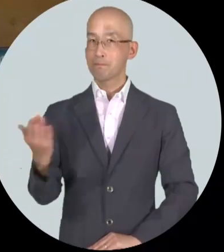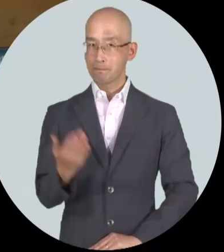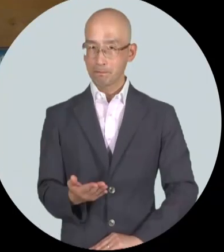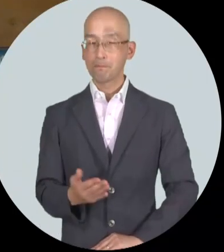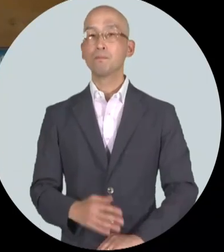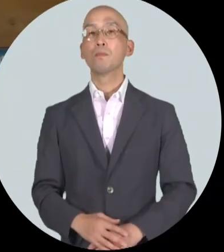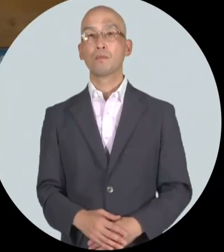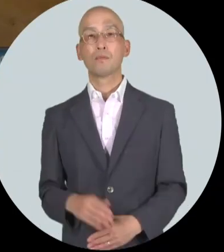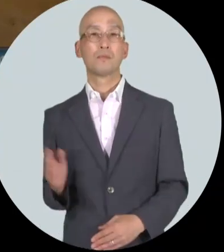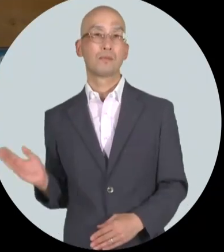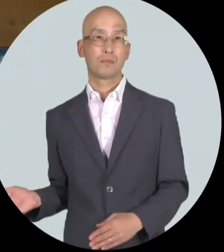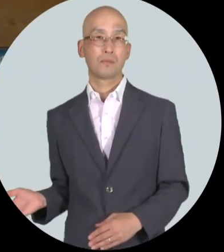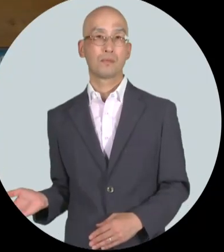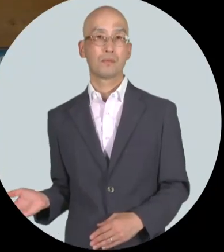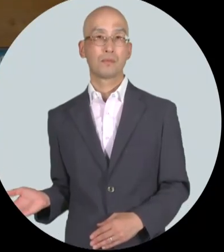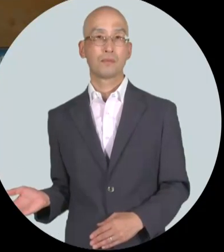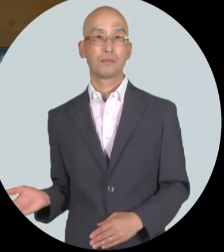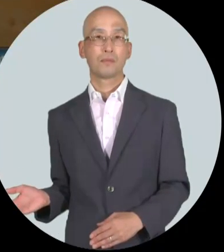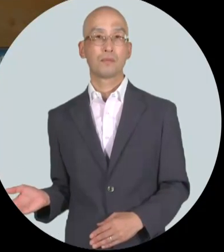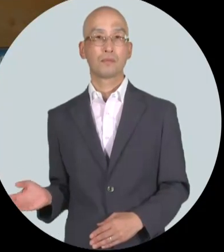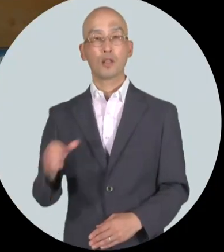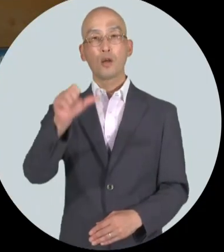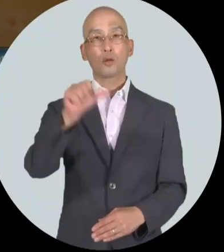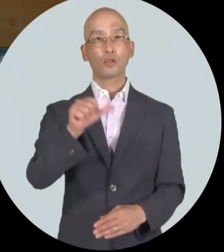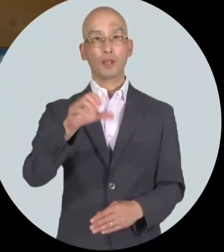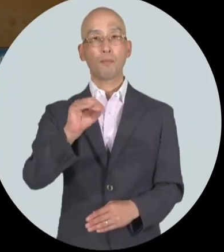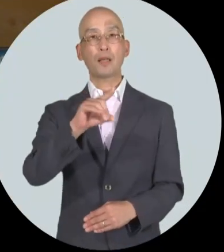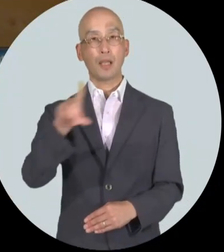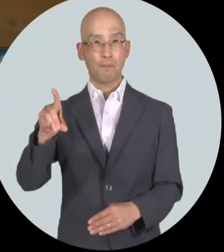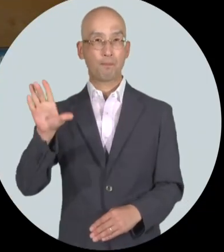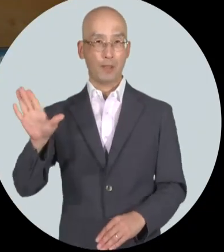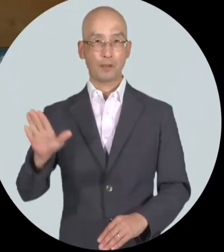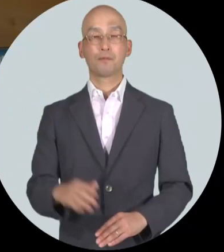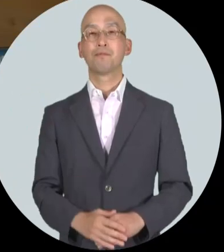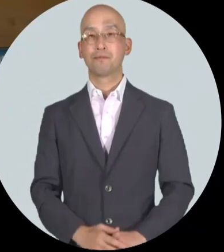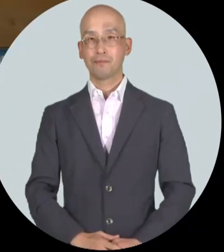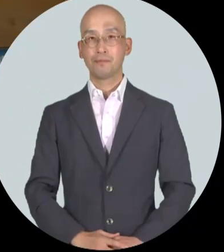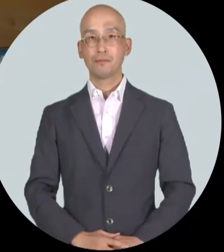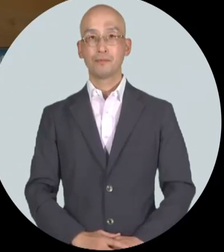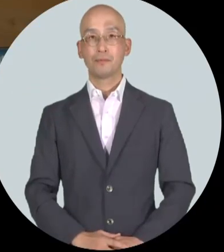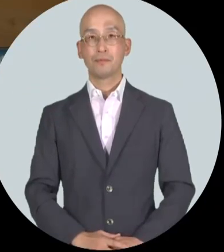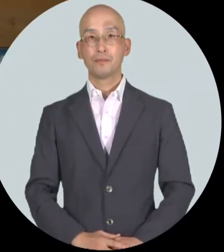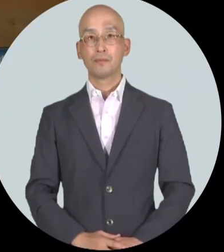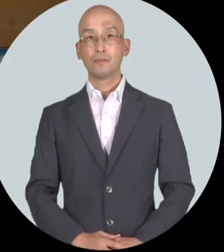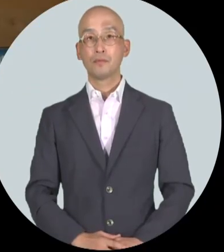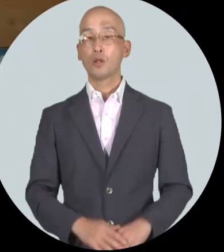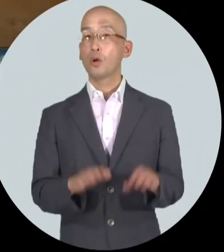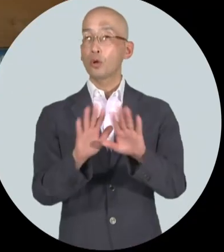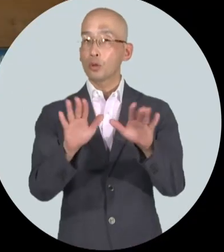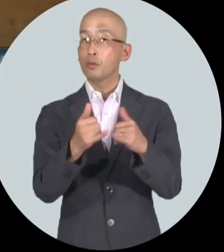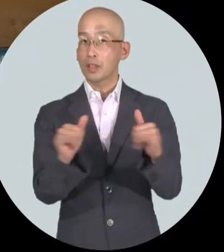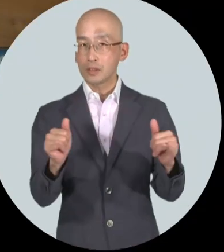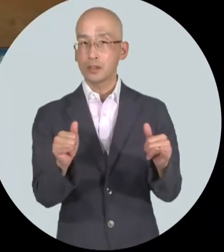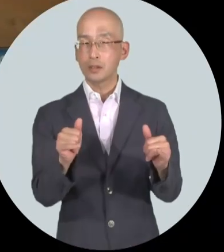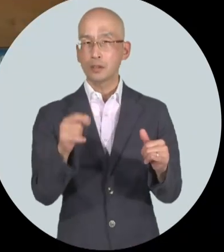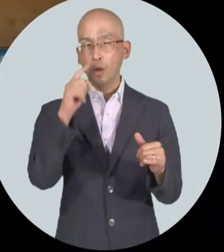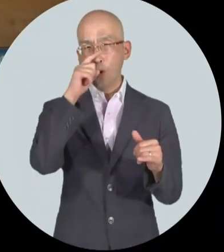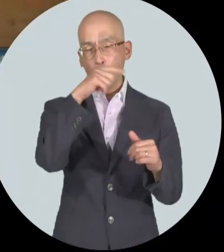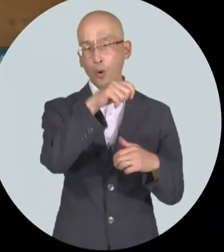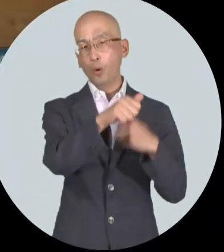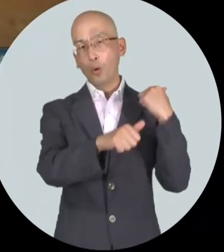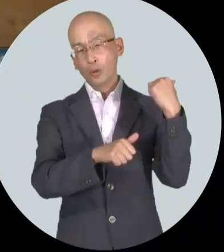それから次、文化芸術体験機会創出事業費5000万円規模でございます。これは子どもたちが古